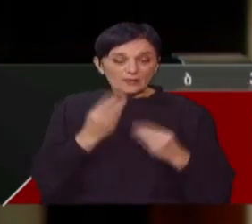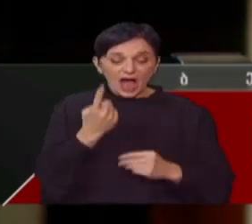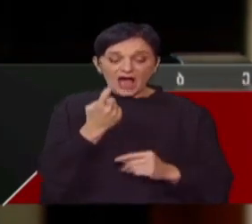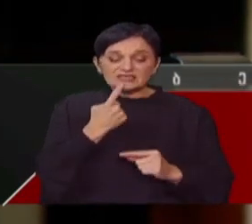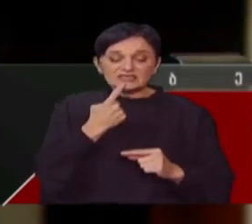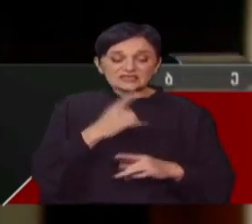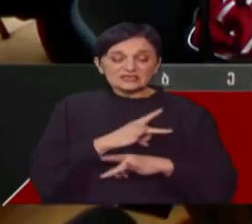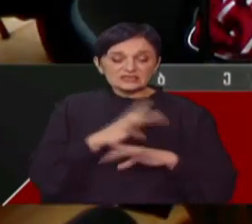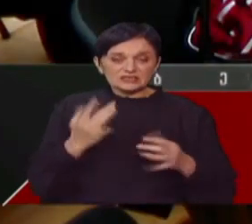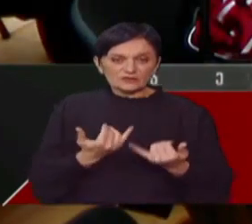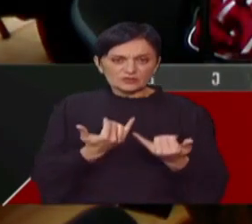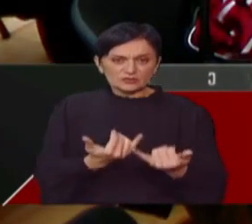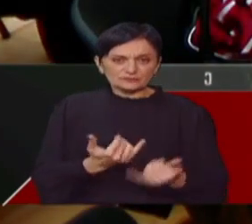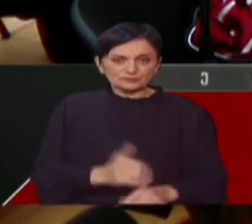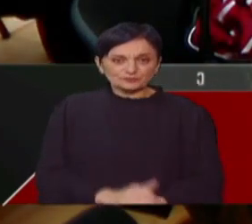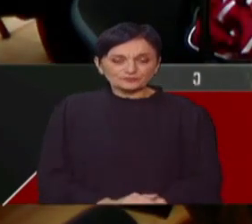თავს მიეძღვნა.